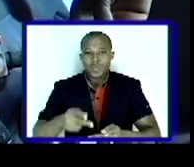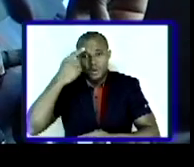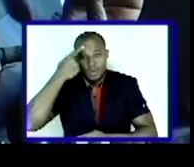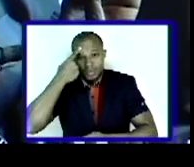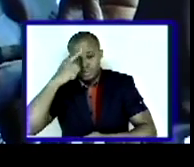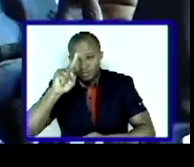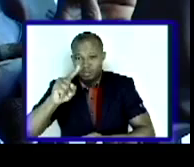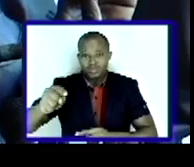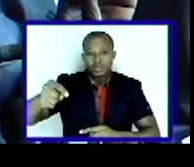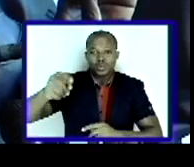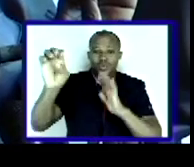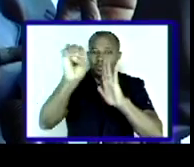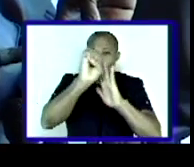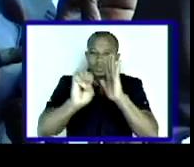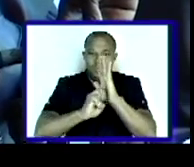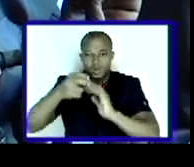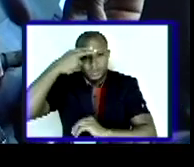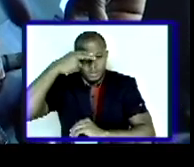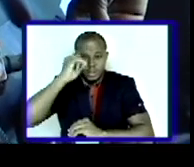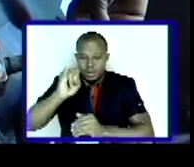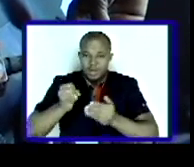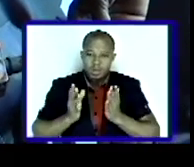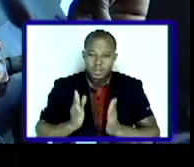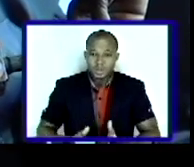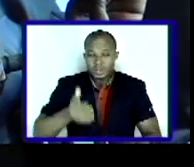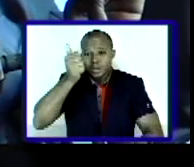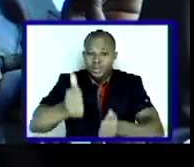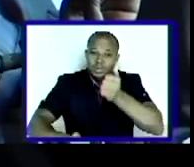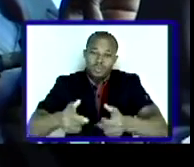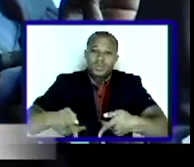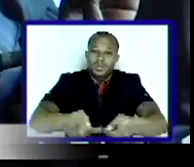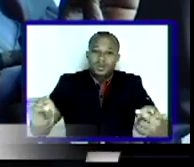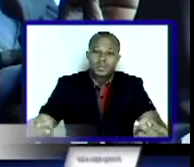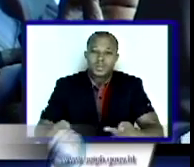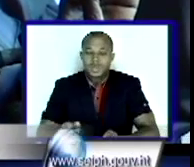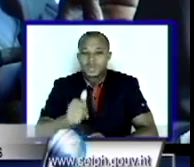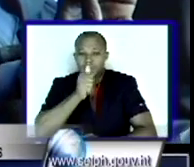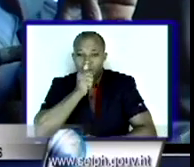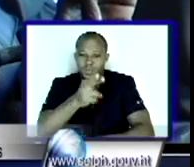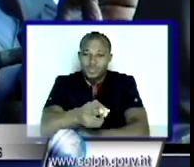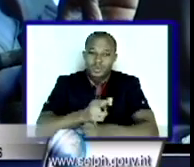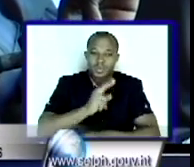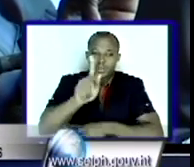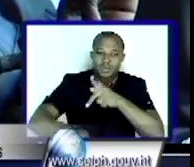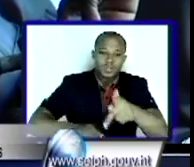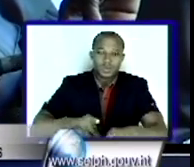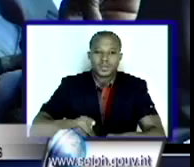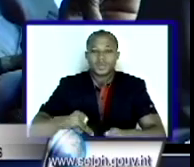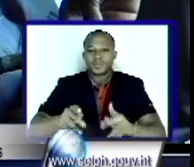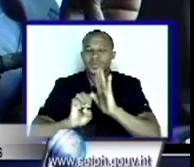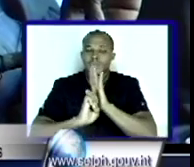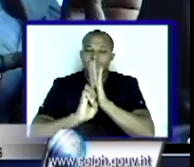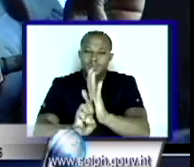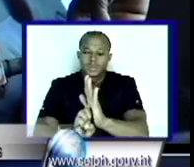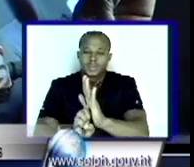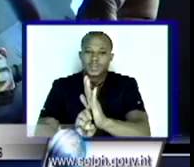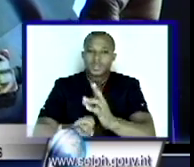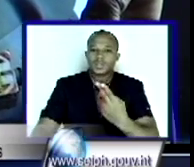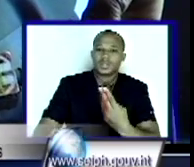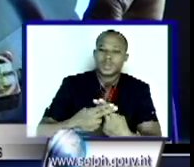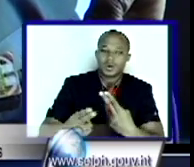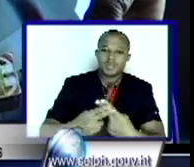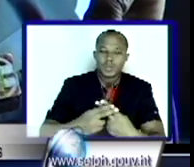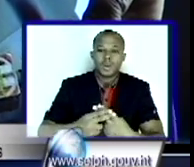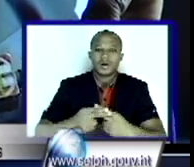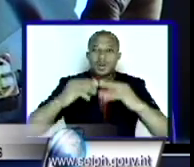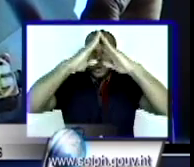à l'État haïtien, mais également espace privé qui recevra le monde pour. Par exemple, et banque ou